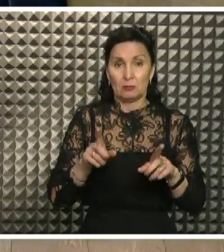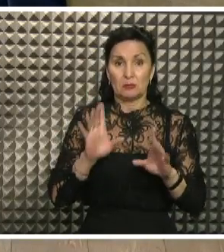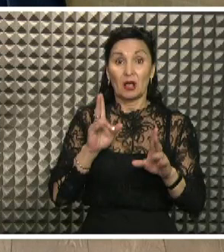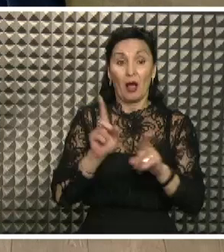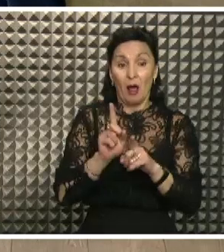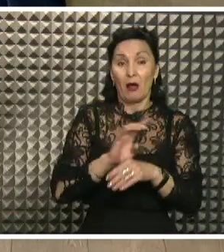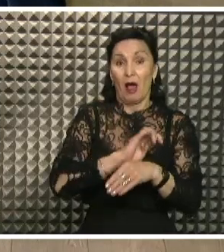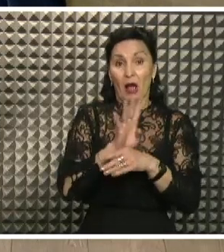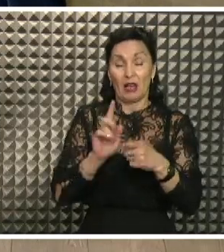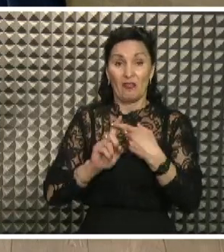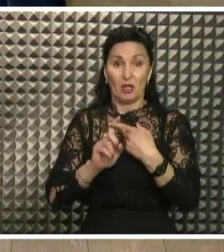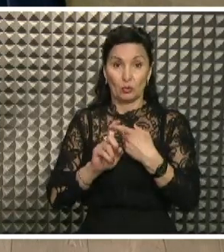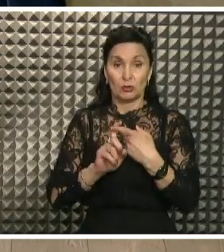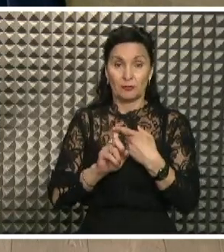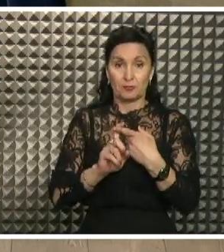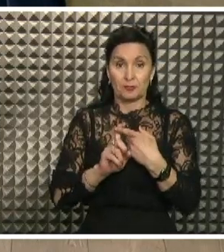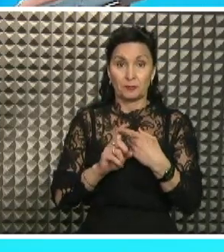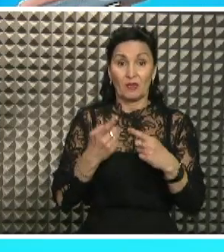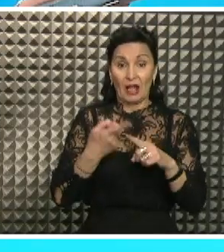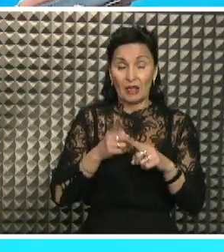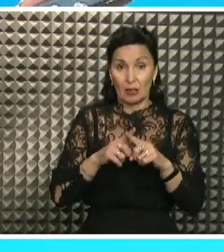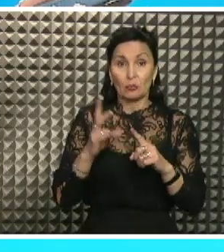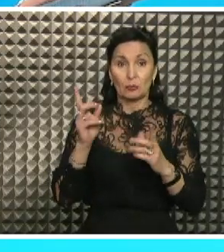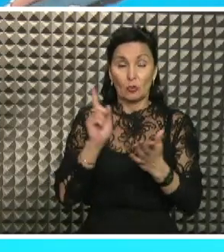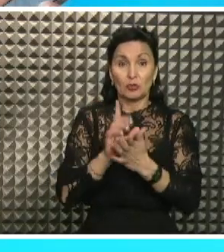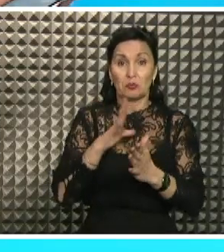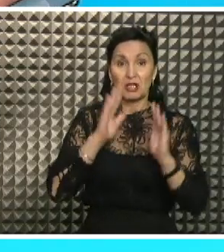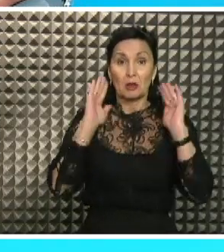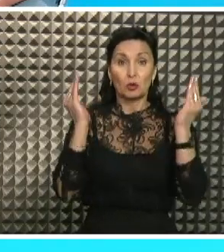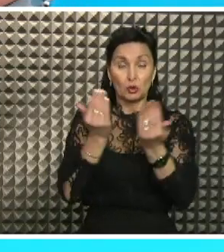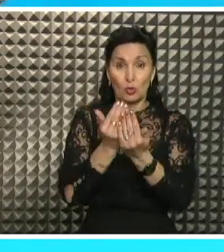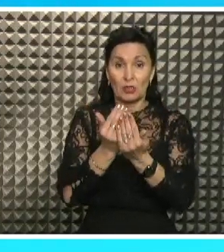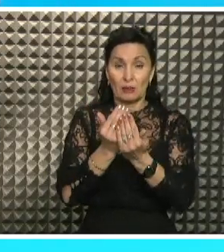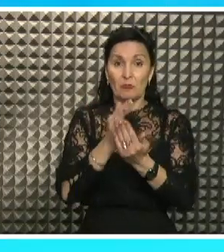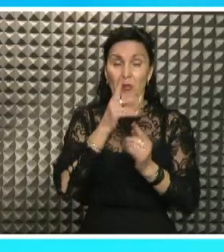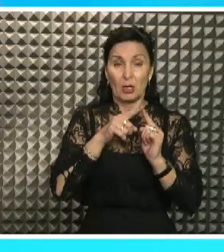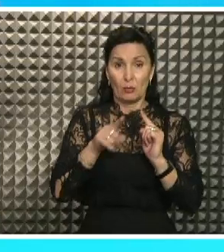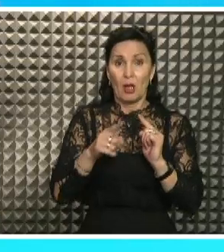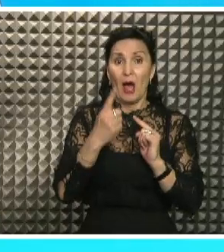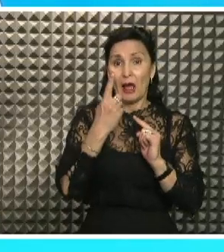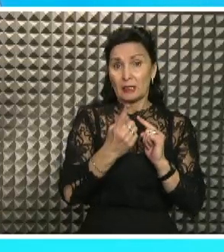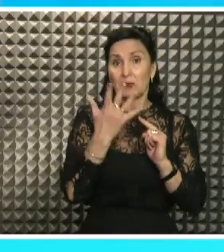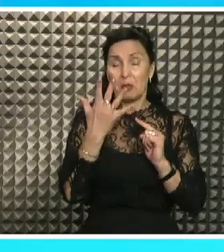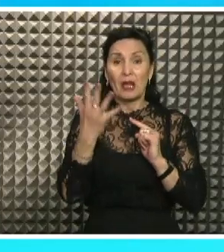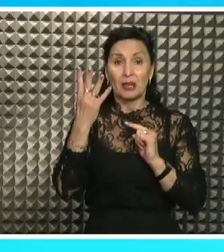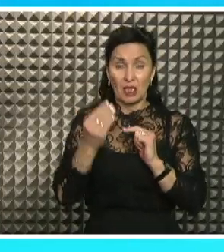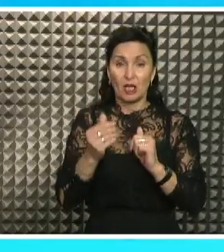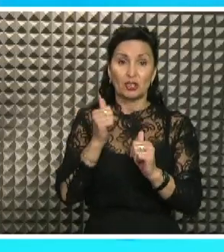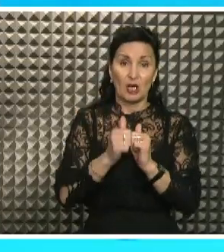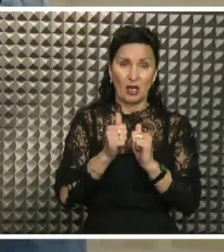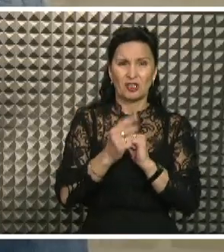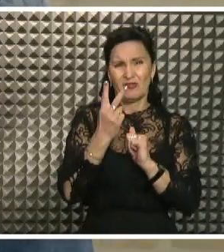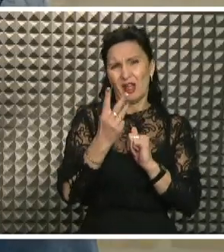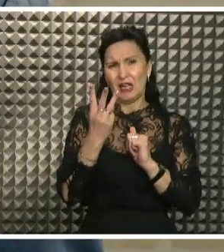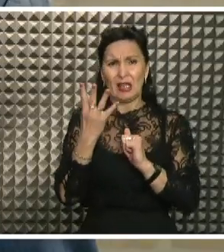коронавирусом, потому что… То есть вот этот инкубационный период, да, который есть у него… Инкубационный 1-5 дней, чаще всего 2-3